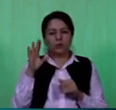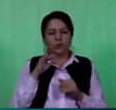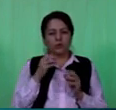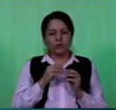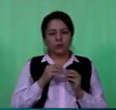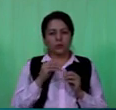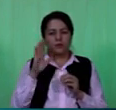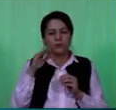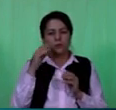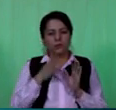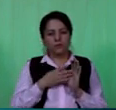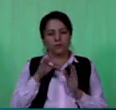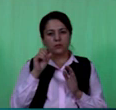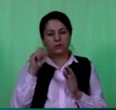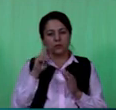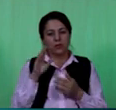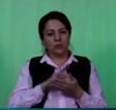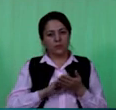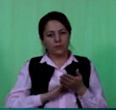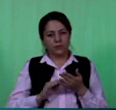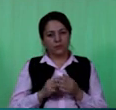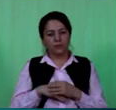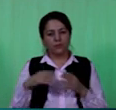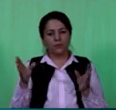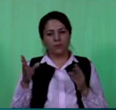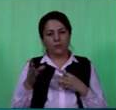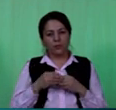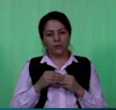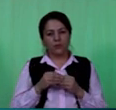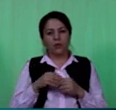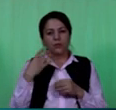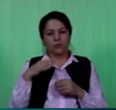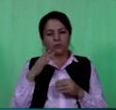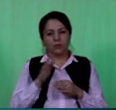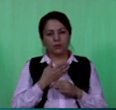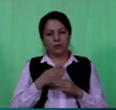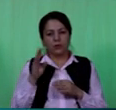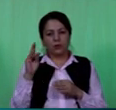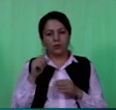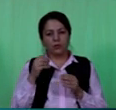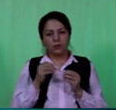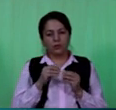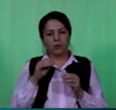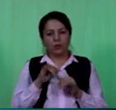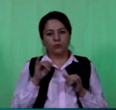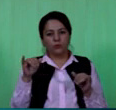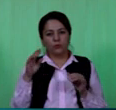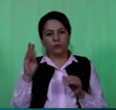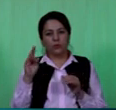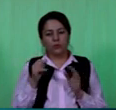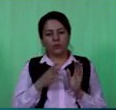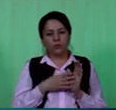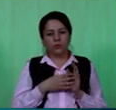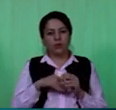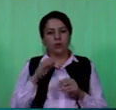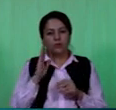готовы записать выражение записываем вместе 40 разделить на 10 и умножить на 9